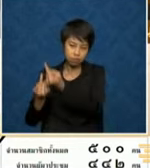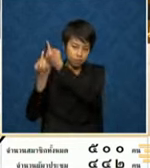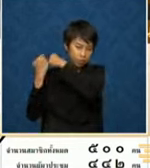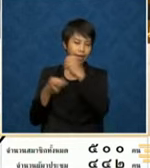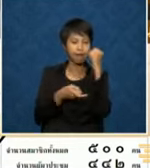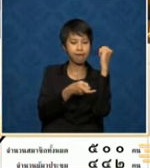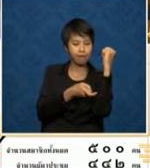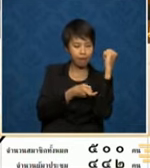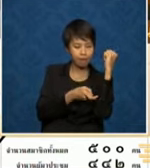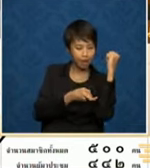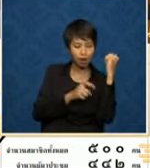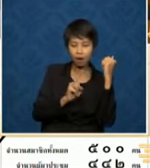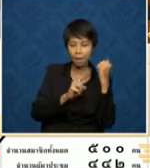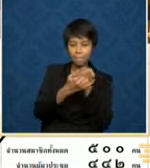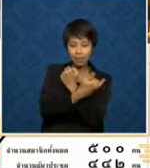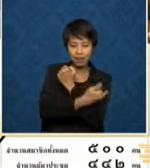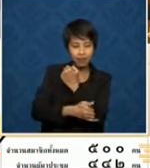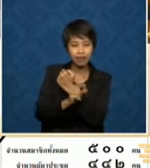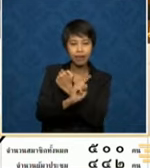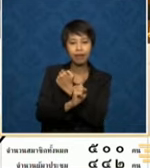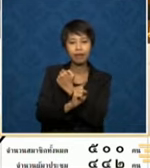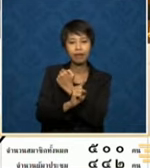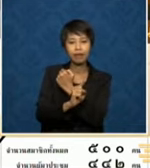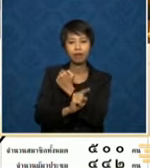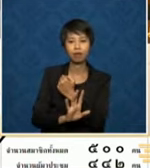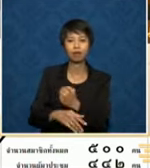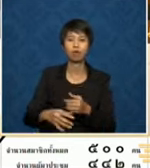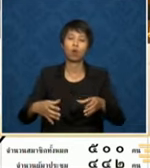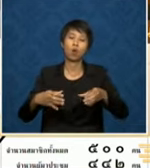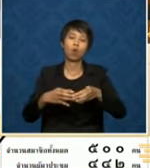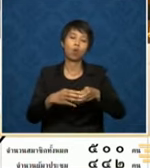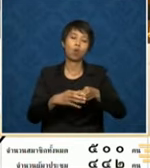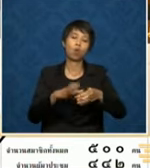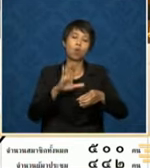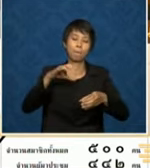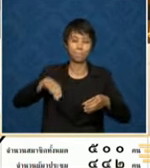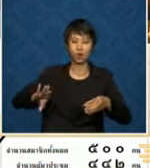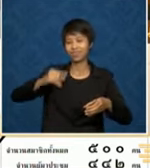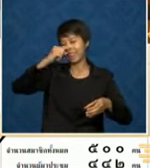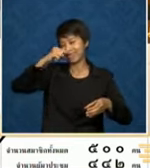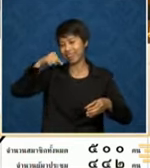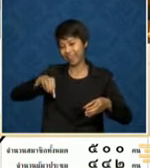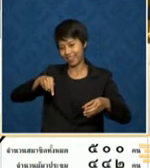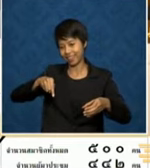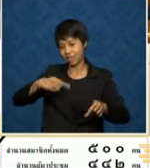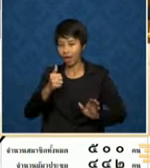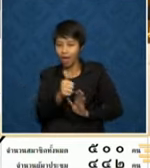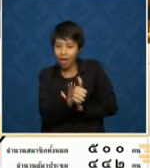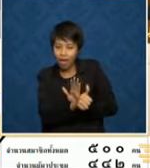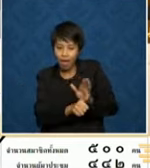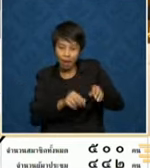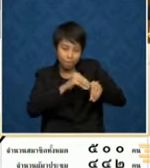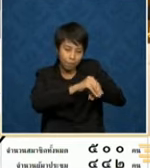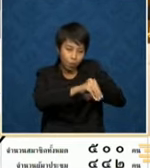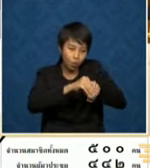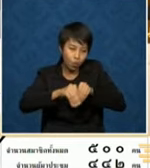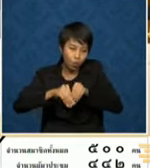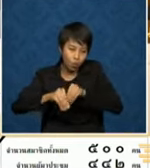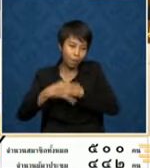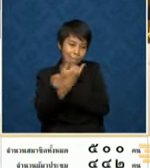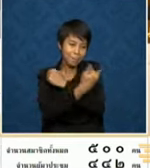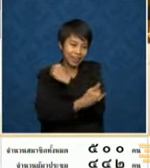านั้นล้วนแล้วแต่เป็นยางของกลุ่มทุนในประเทศไทยที่ไปลักลอบปลูกในพื้นที่ประเ